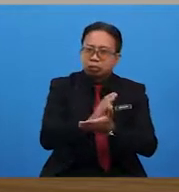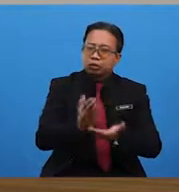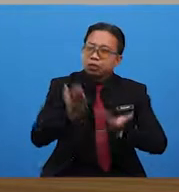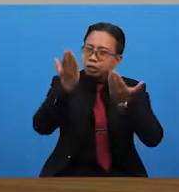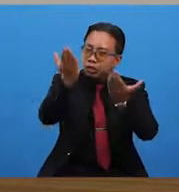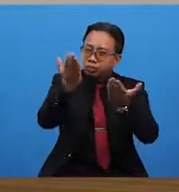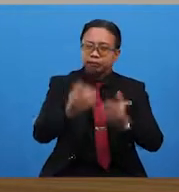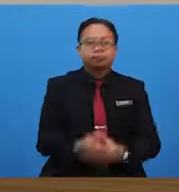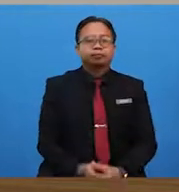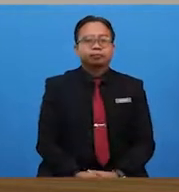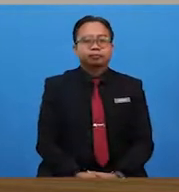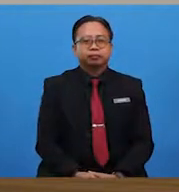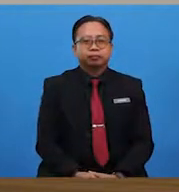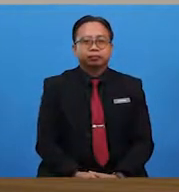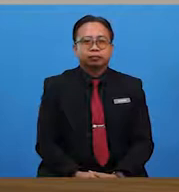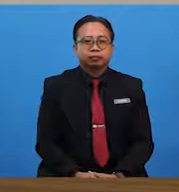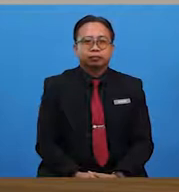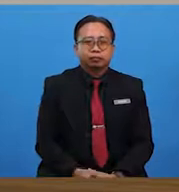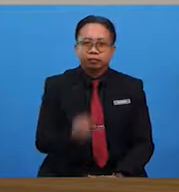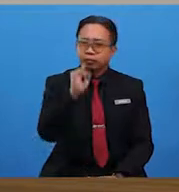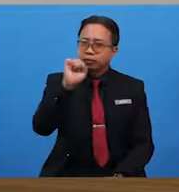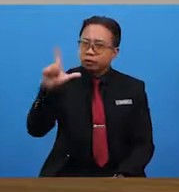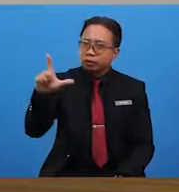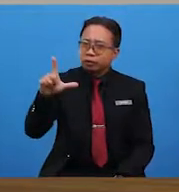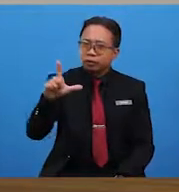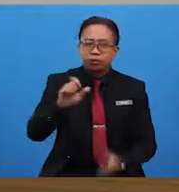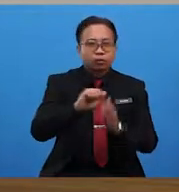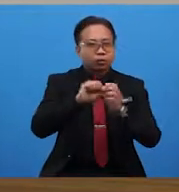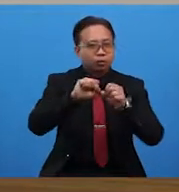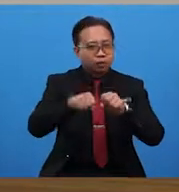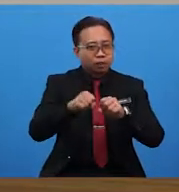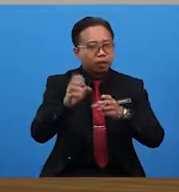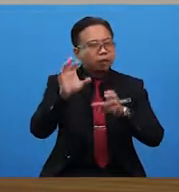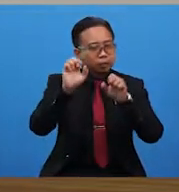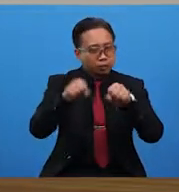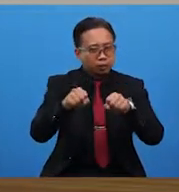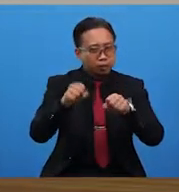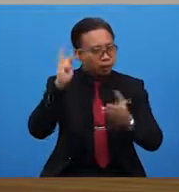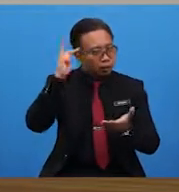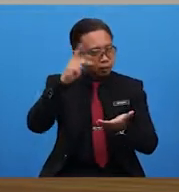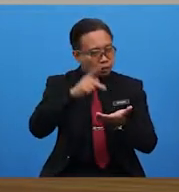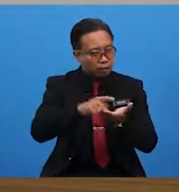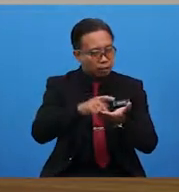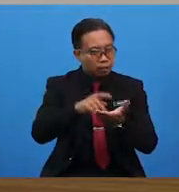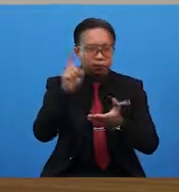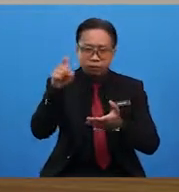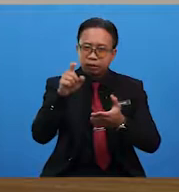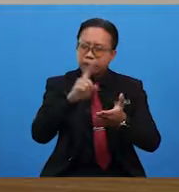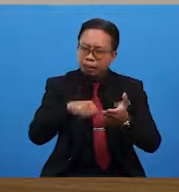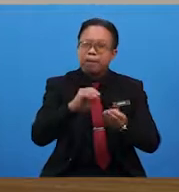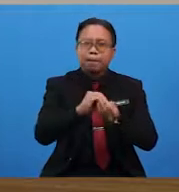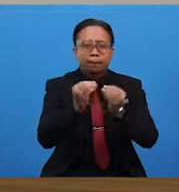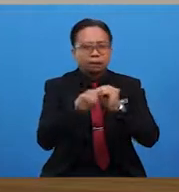sebenarnya penulisan kertas cadangan ini ialah supaya kita dapat mengenal pasti permasalahan bisual